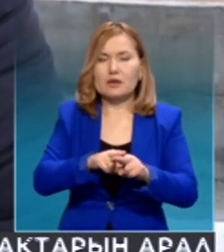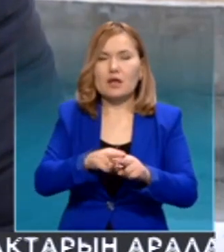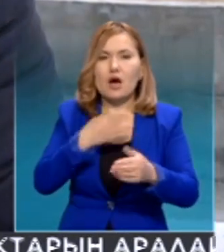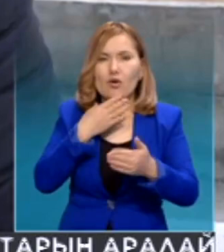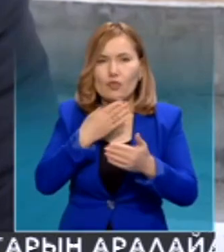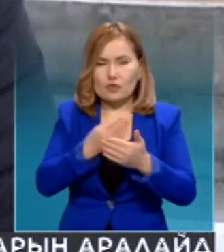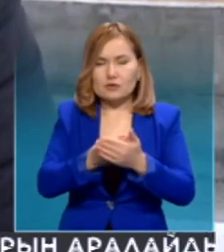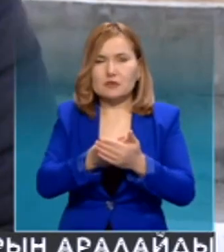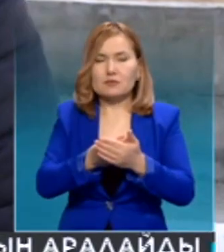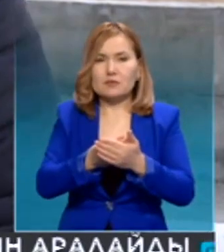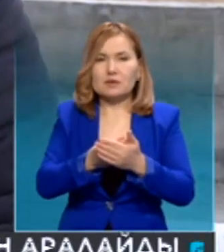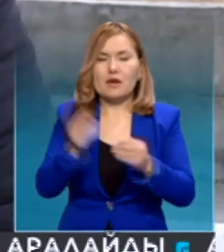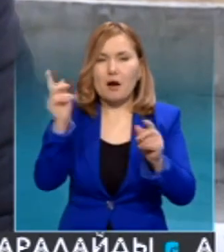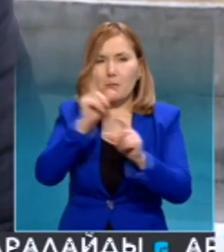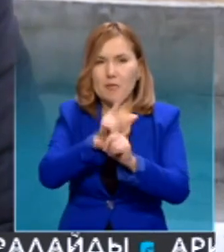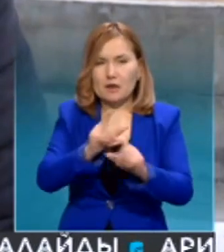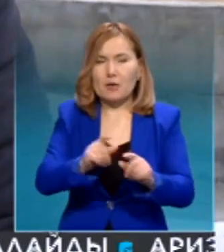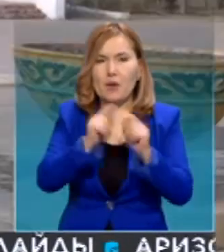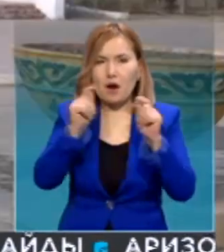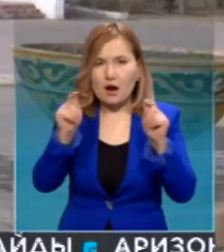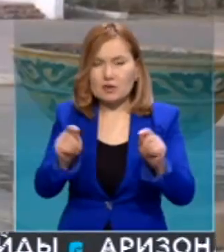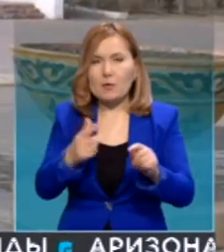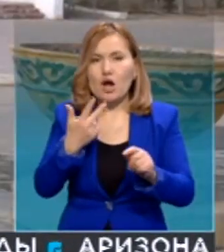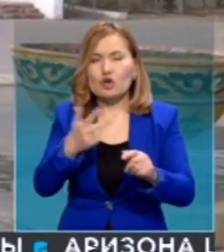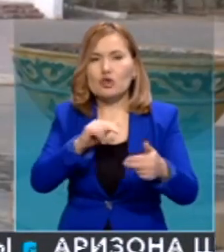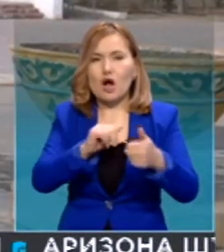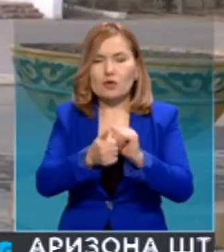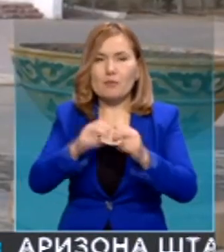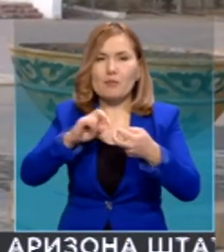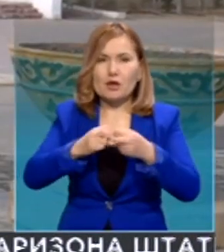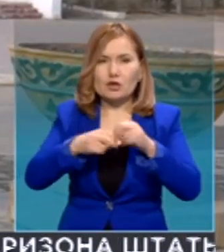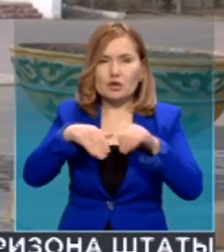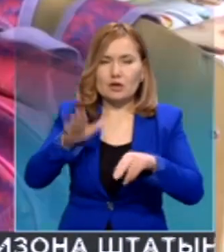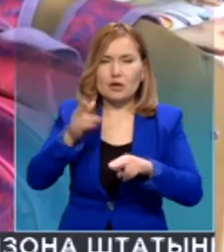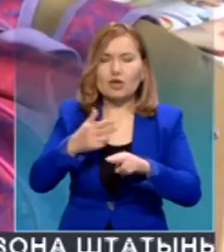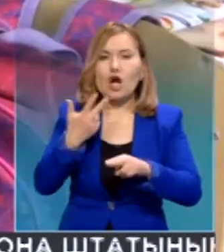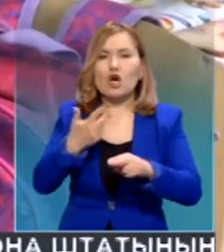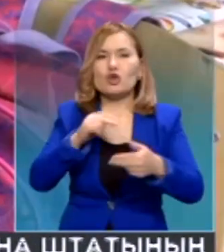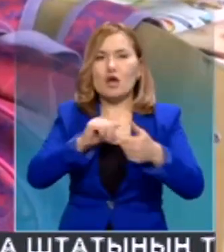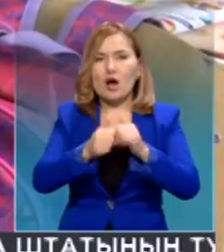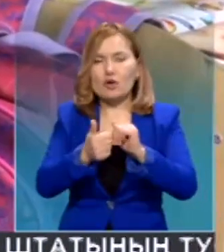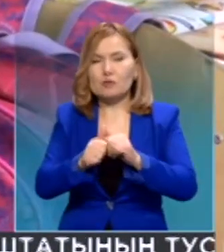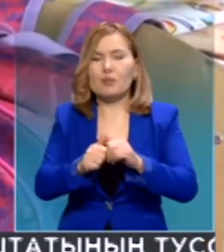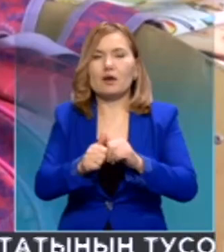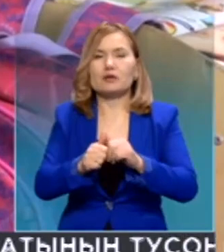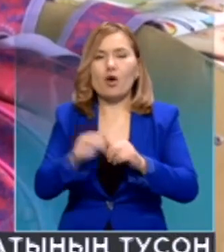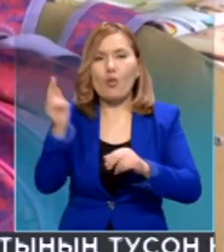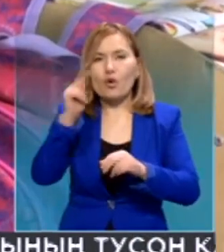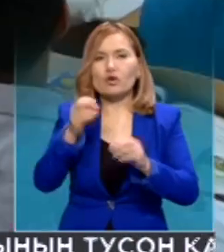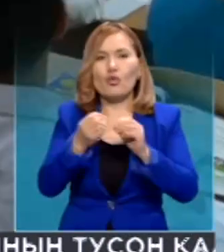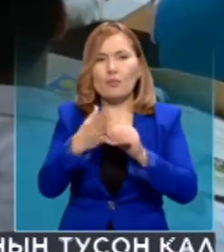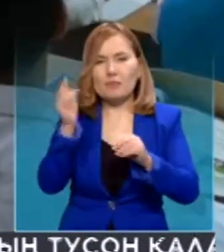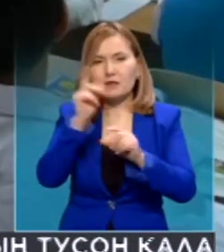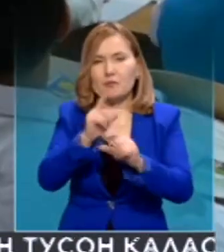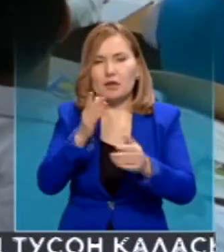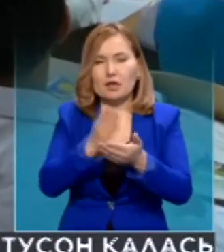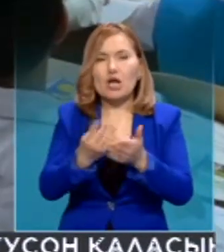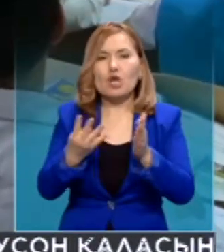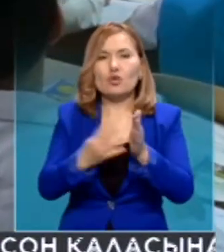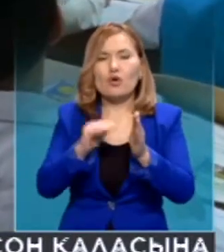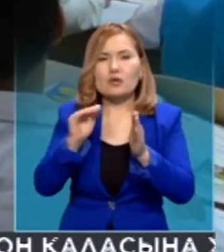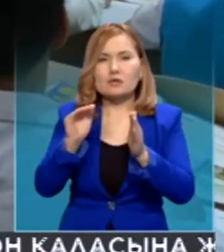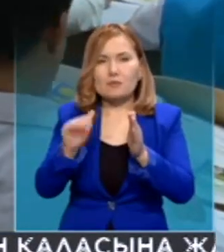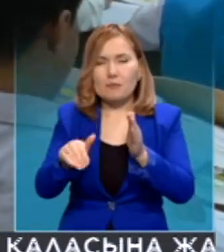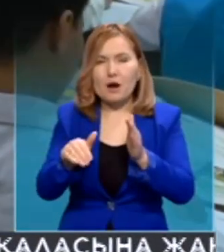өзіміздің 3 ауысымдық мектептерді жоюға толықтай мүмкіндік бар. Облыста 3 ауысыммен оқитын 15 мектеп бар. 9000-нан астам оқушыға орын